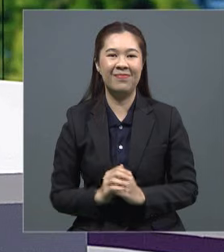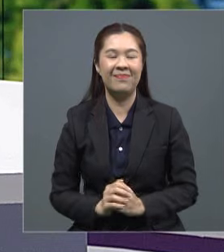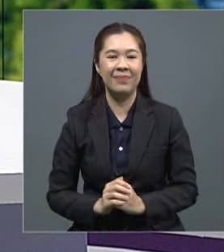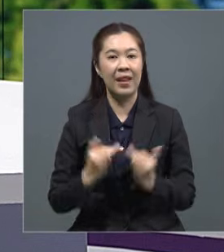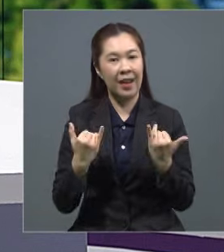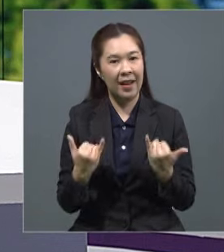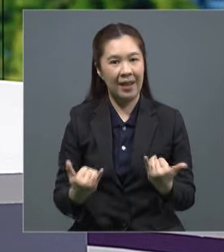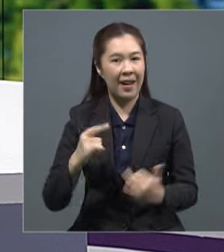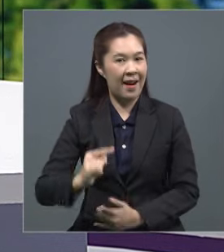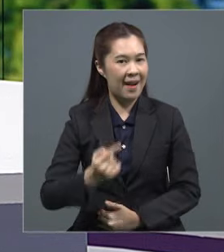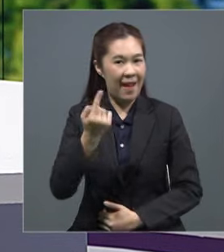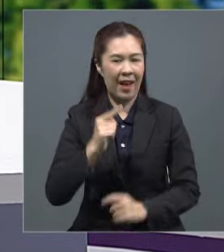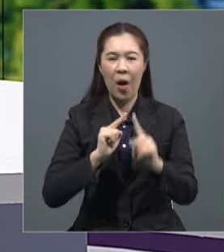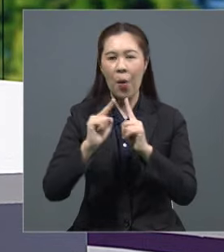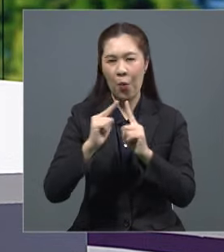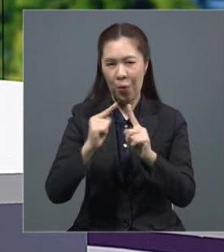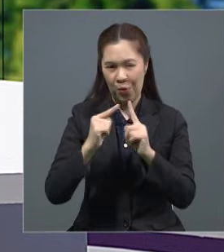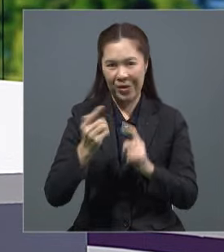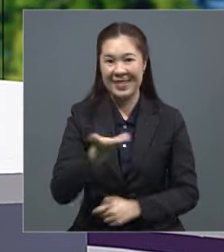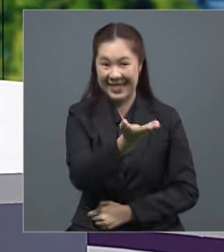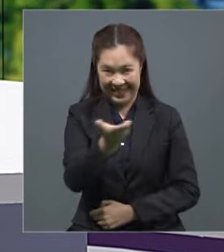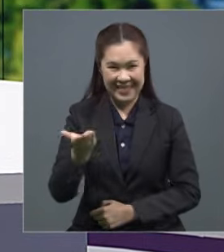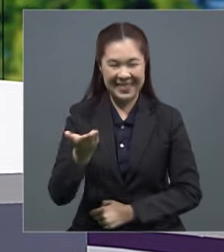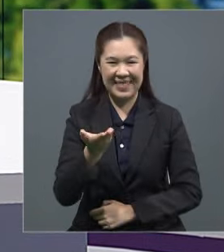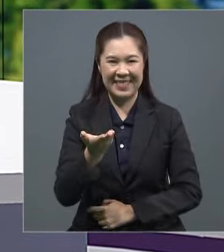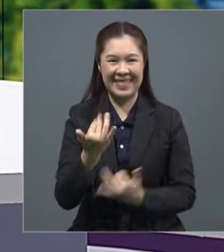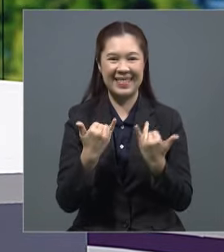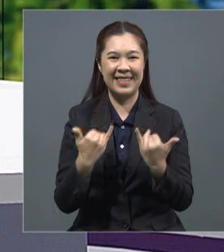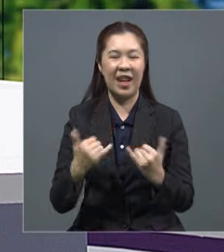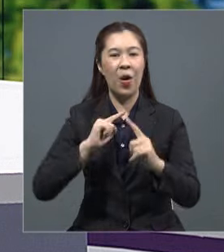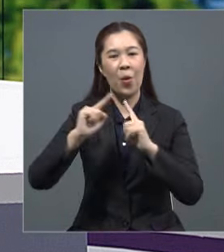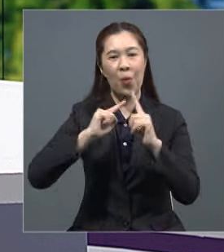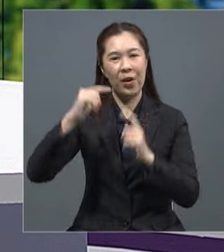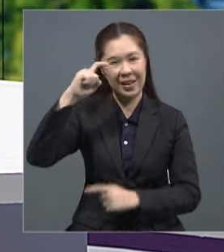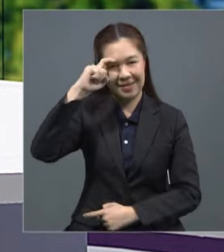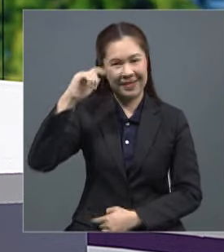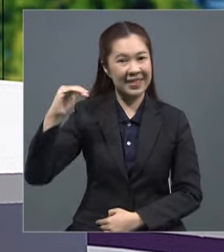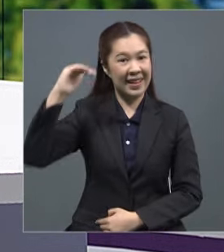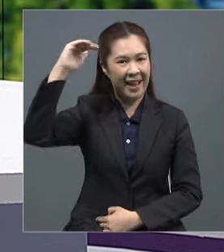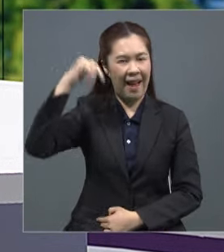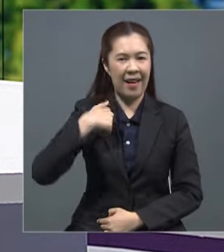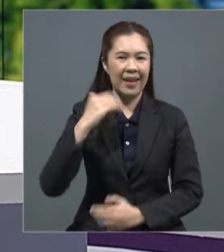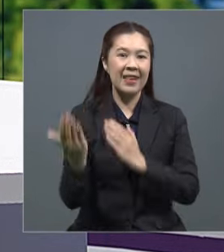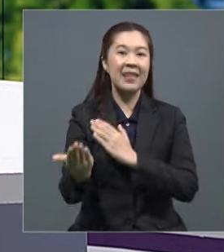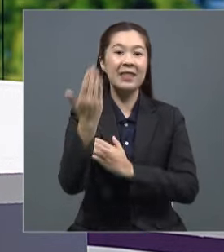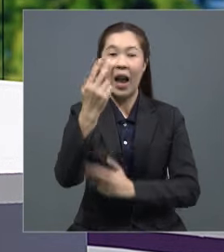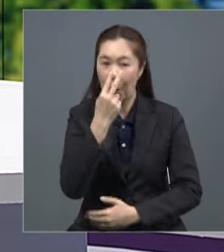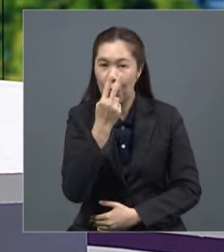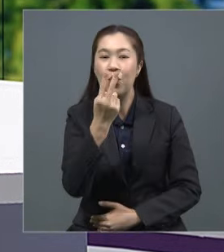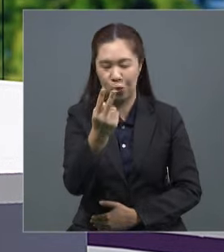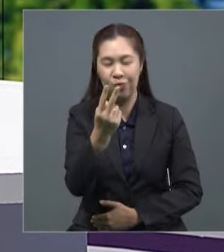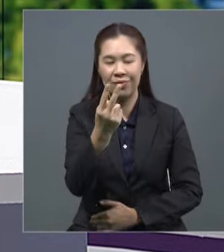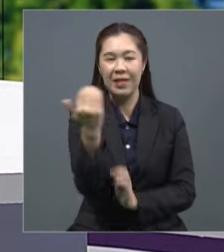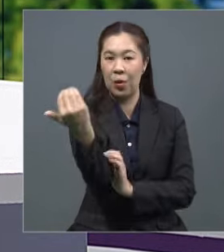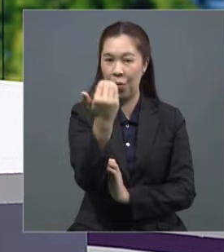นอนเรื่องแรกที่ต้องเริ่มพูดคุยกันนะฮะคุยกันเองเนี่ยนะฮะกับรายการคุยกเศรษฐาหลายคนดูตั้งแต่เช้านะฮะซึ่งเมื่อเช้าผมเองก็นั่งดูอยู่